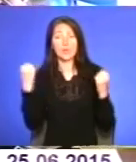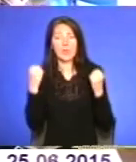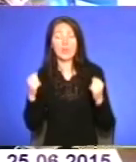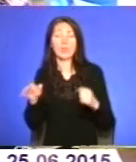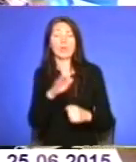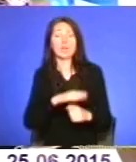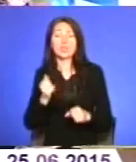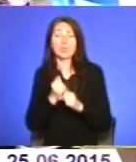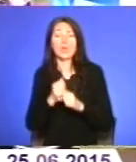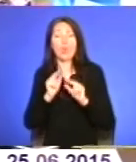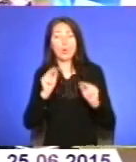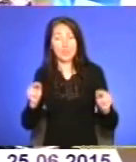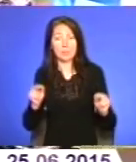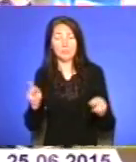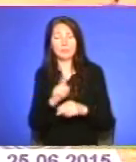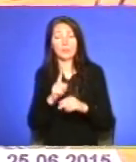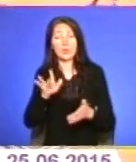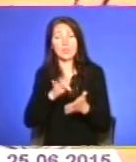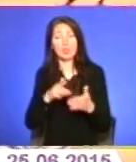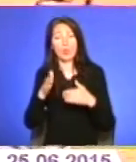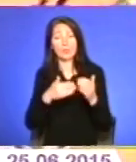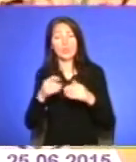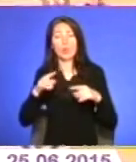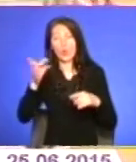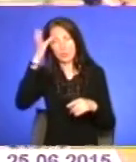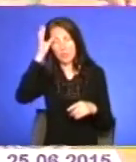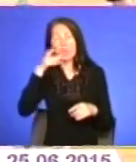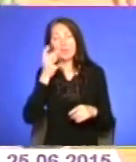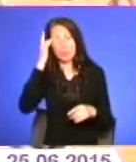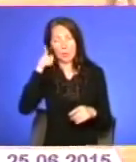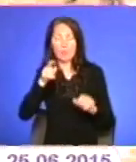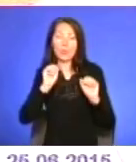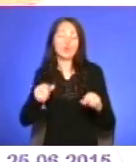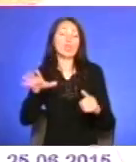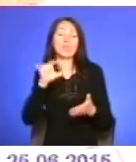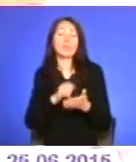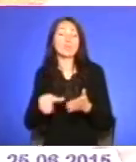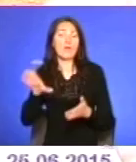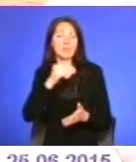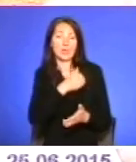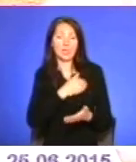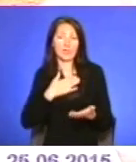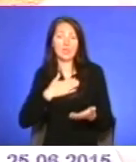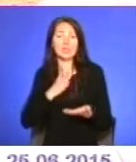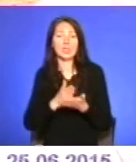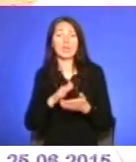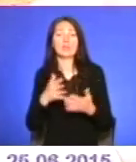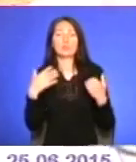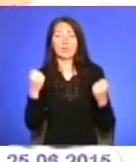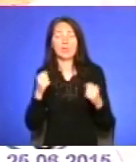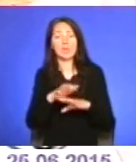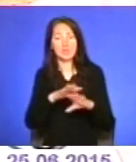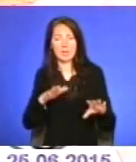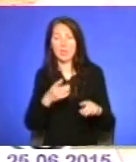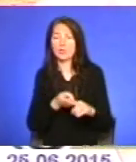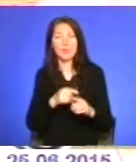центру професійно-технічної освіти. Влітку там зможуть займатися всі охочі. У нас є спортивна зала, але цього недостатньо. Є дуже